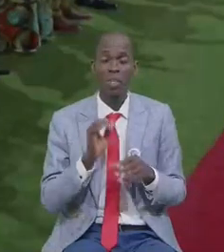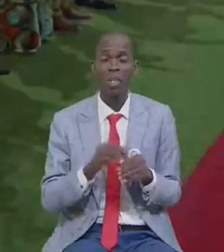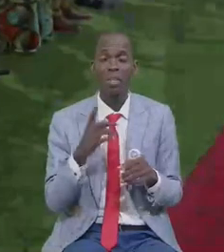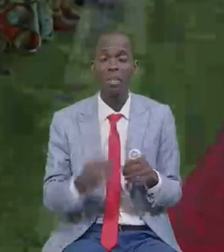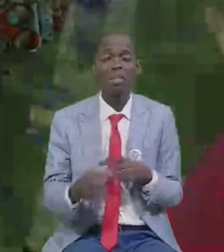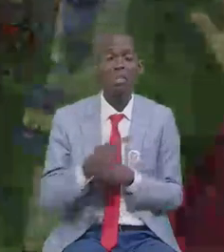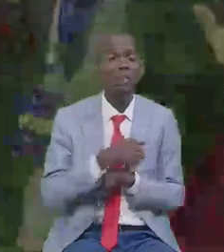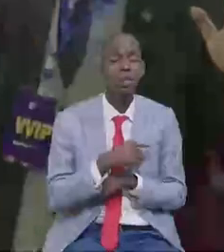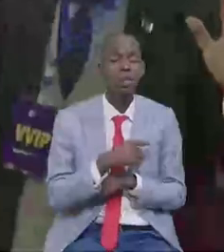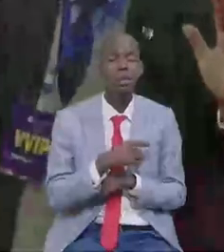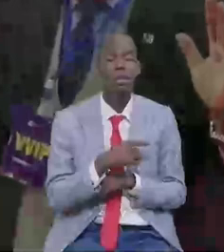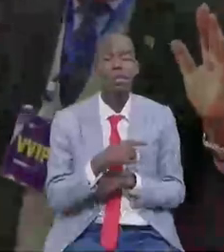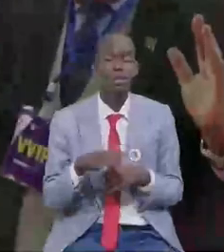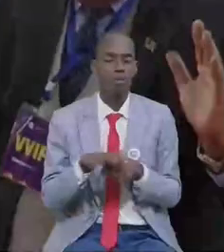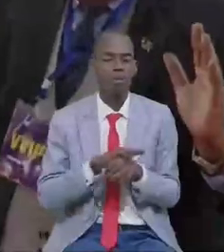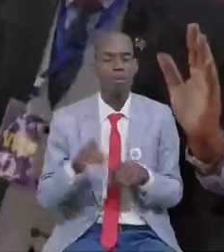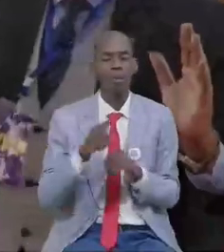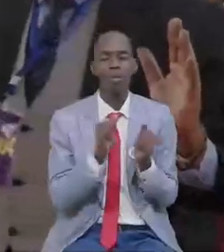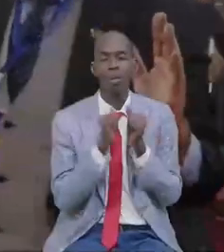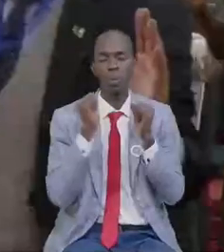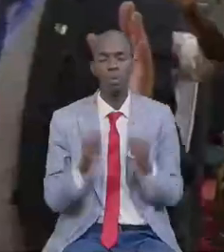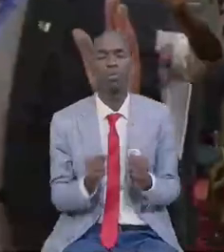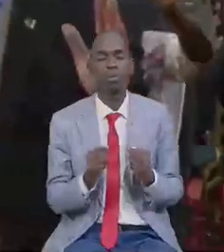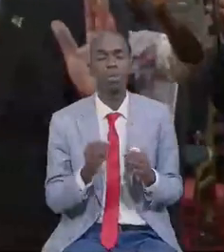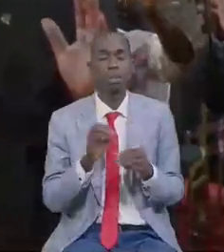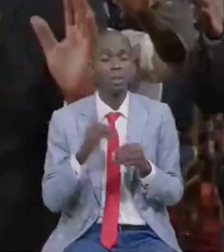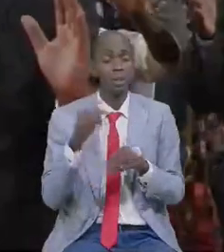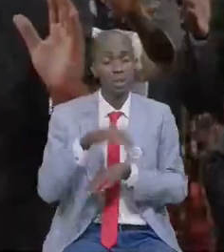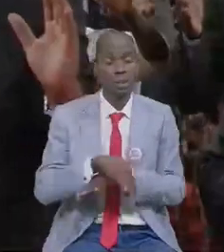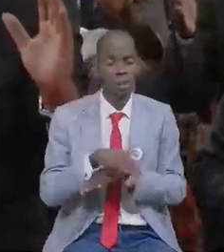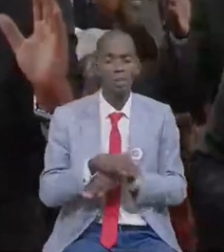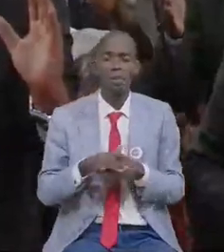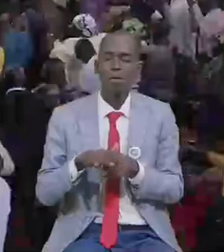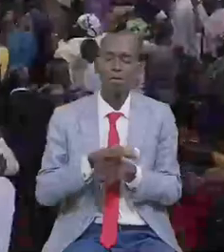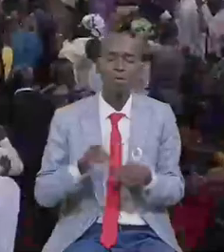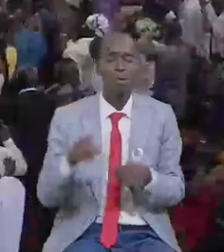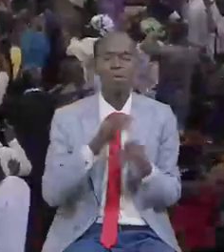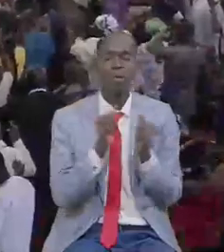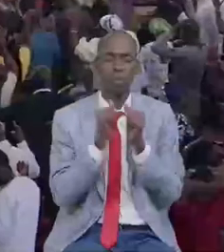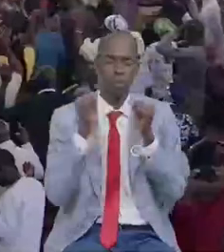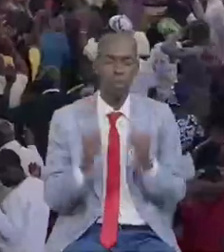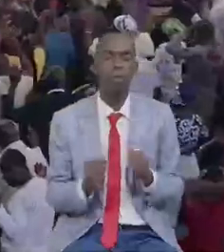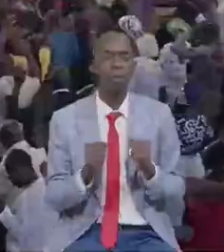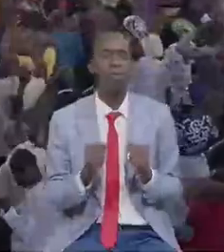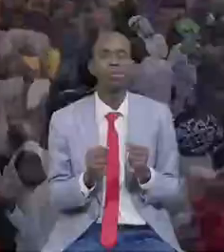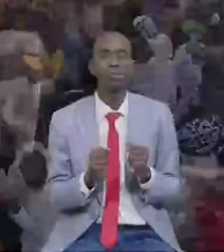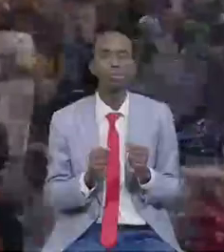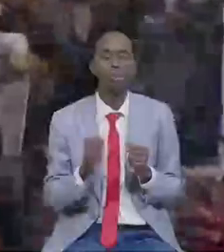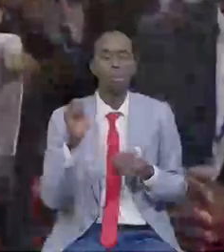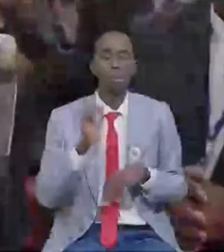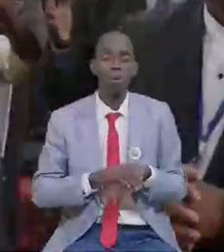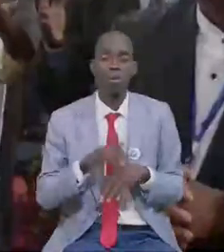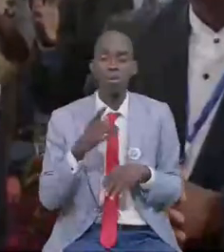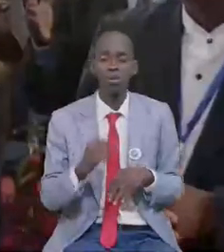Mais dans la journée, remplis les coupes. Dans la nuit, sature-les de ta puissance. Sur